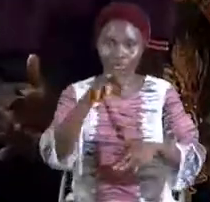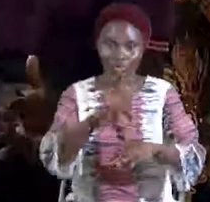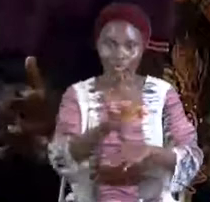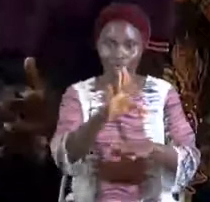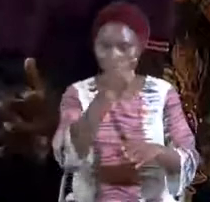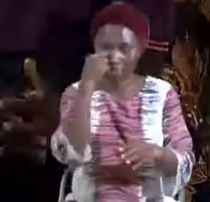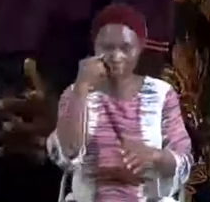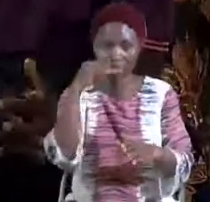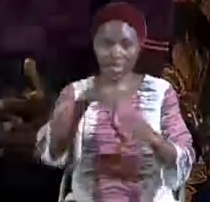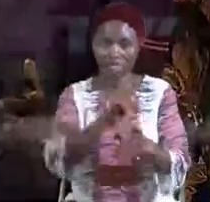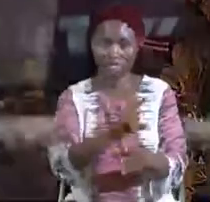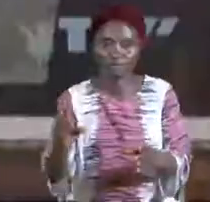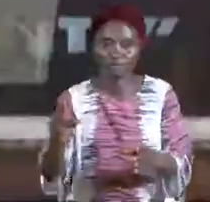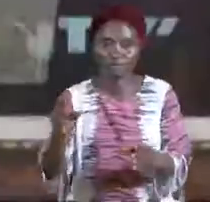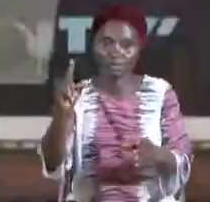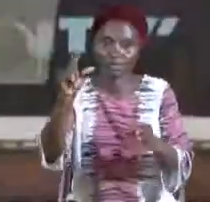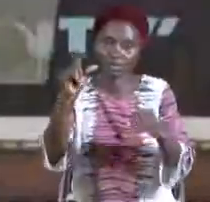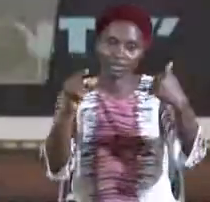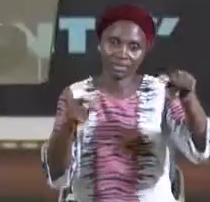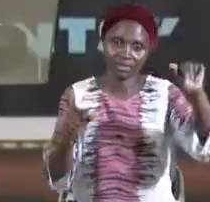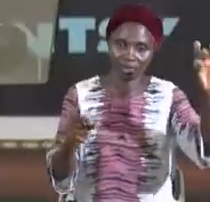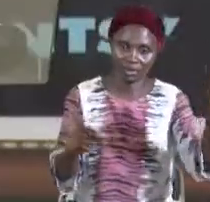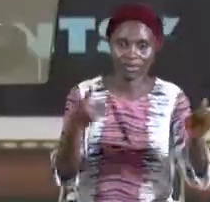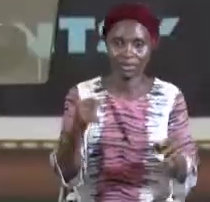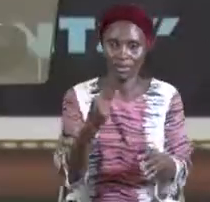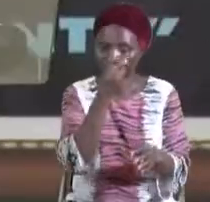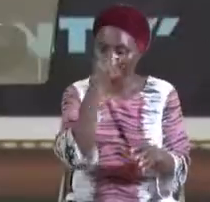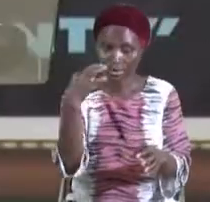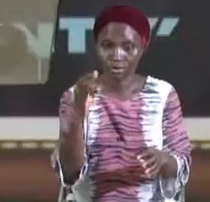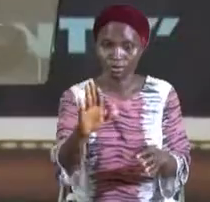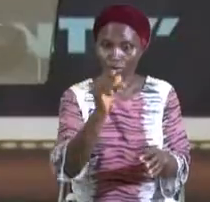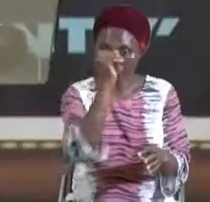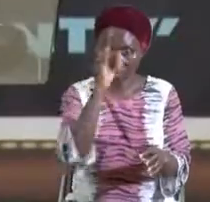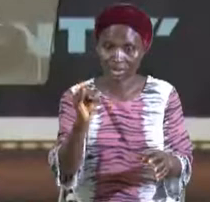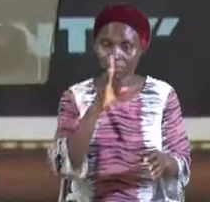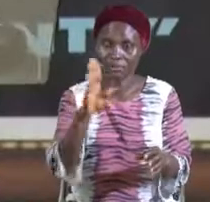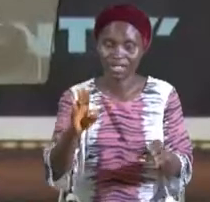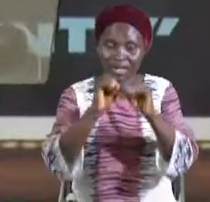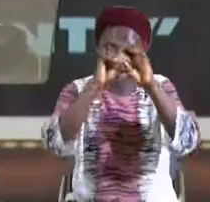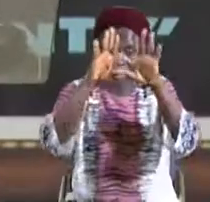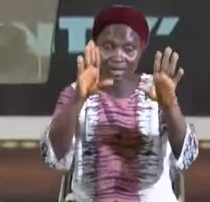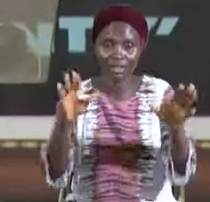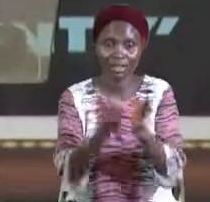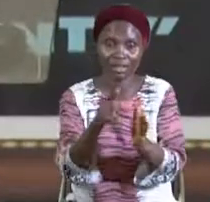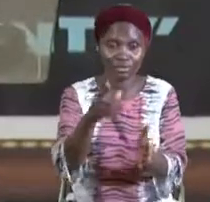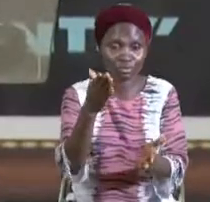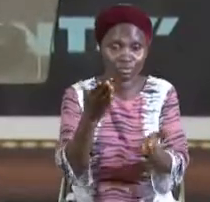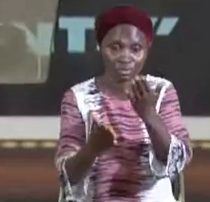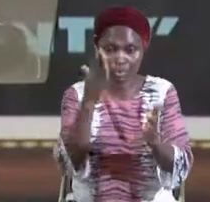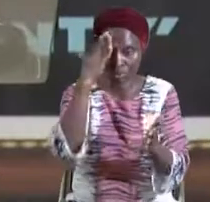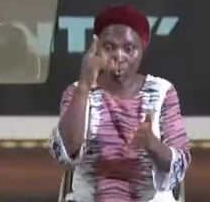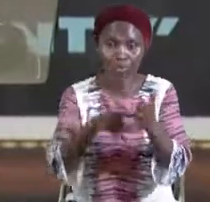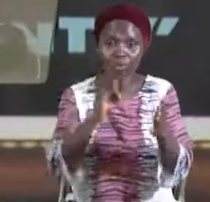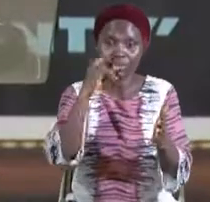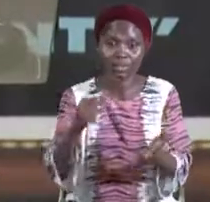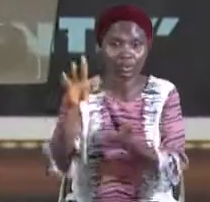Verset 18. Et qu'il illumine les yeux de votre cœur pour que vous sachiez quelle est l'espérance qui s'attache à son